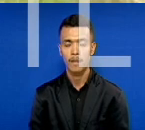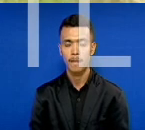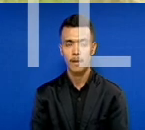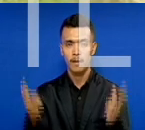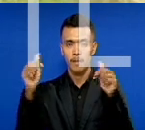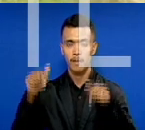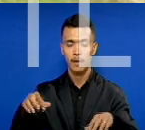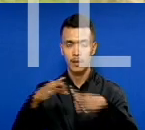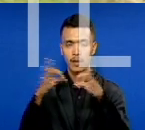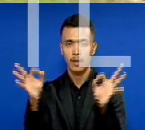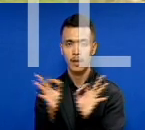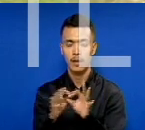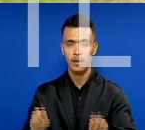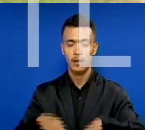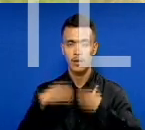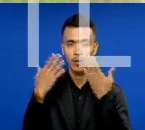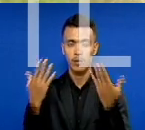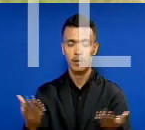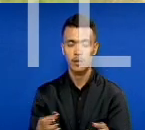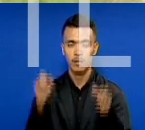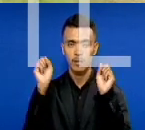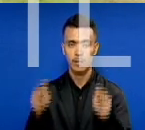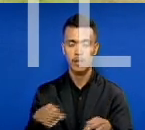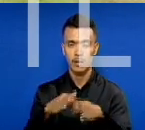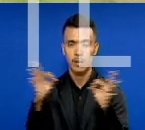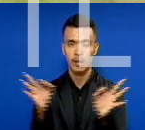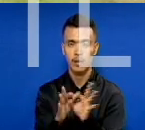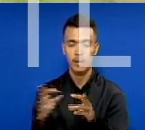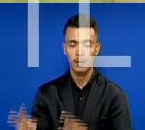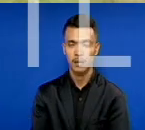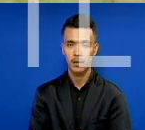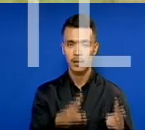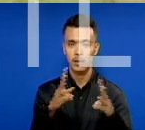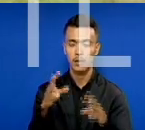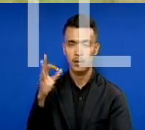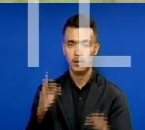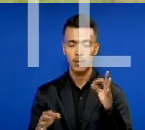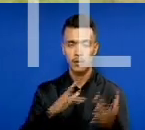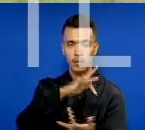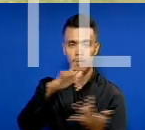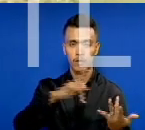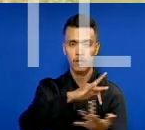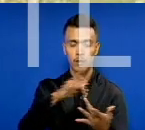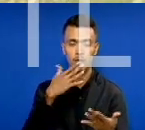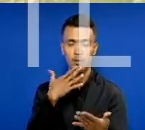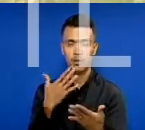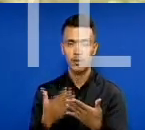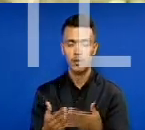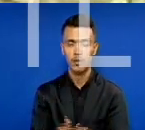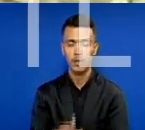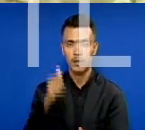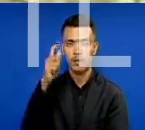mai hadia unsa para halu politiko unsa para bele mai hadia amine estrada ne para amine movimento ne laudia.